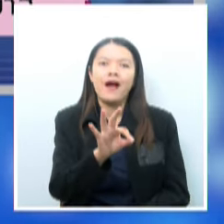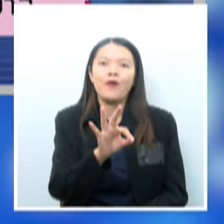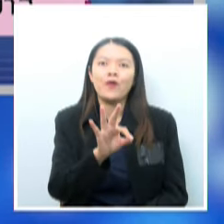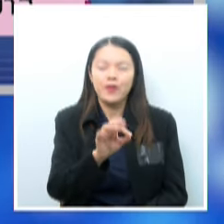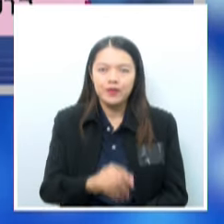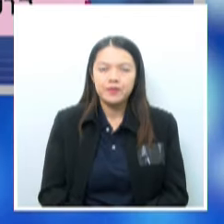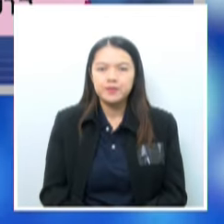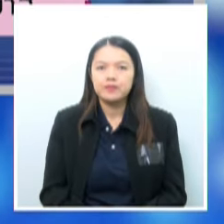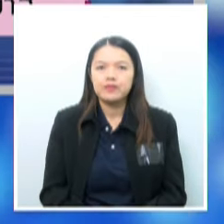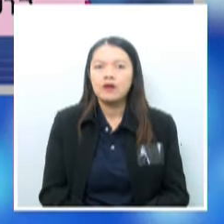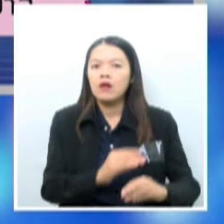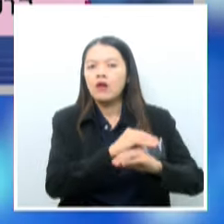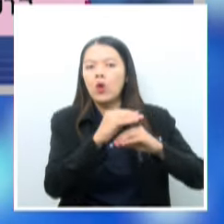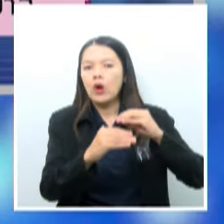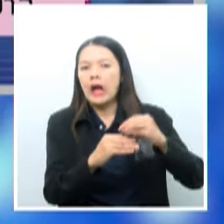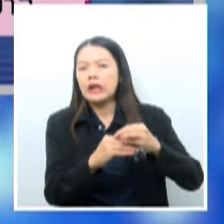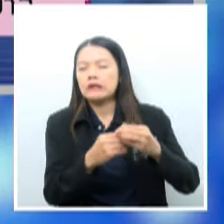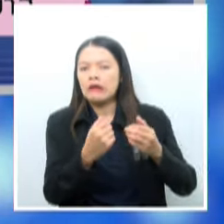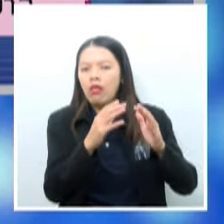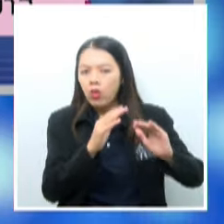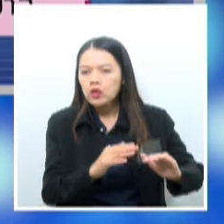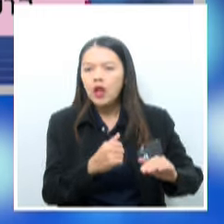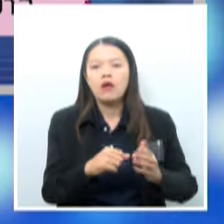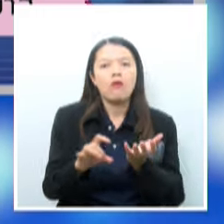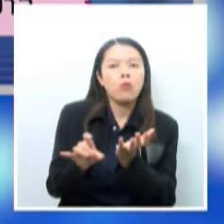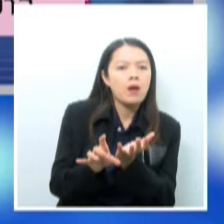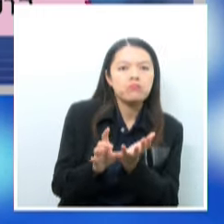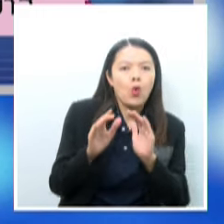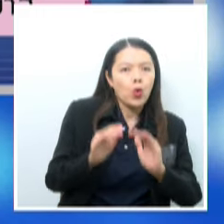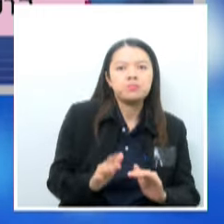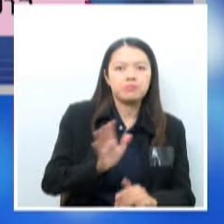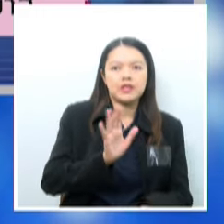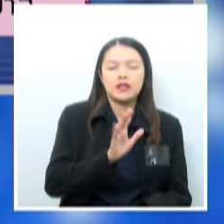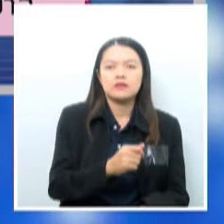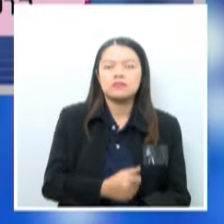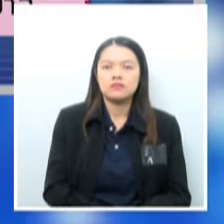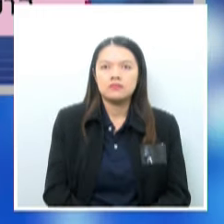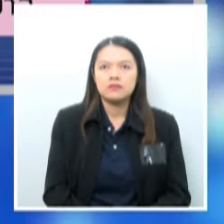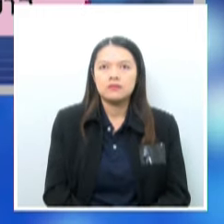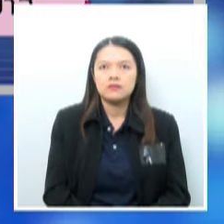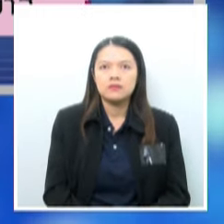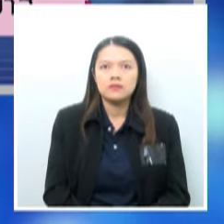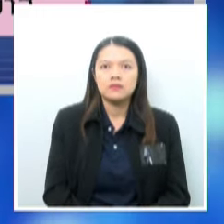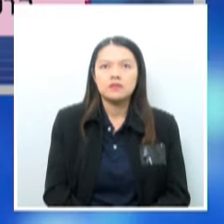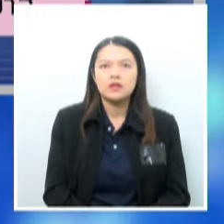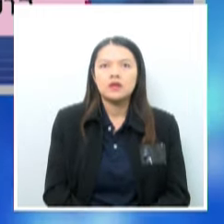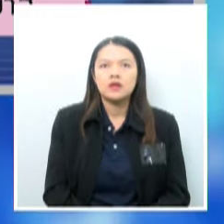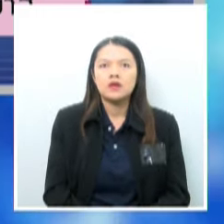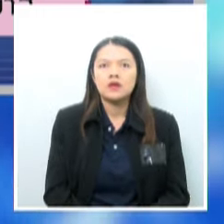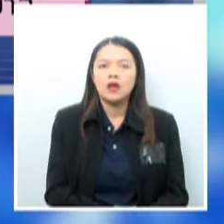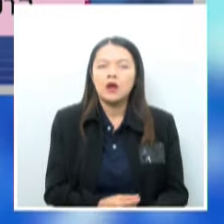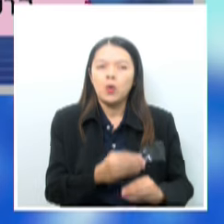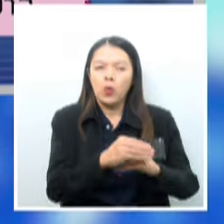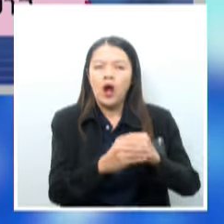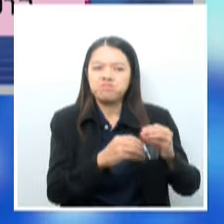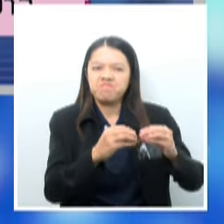ได้ลดแล้วทำให้ประสิทธิภาพเราลดน้อยลงเขาเรียกว่าไม่ใช่ลดจำนวนแต่แล้วก็เพิ่มขนาดโครงการ